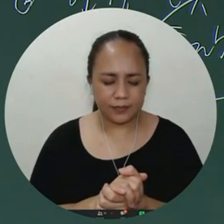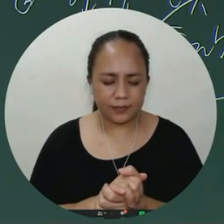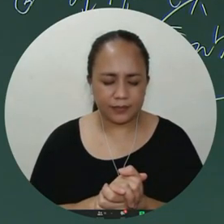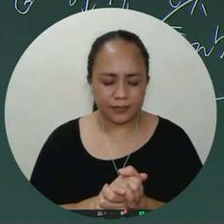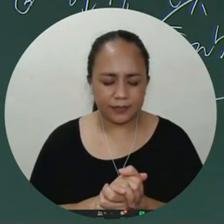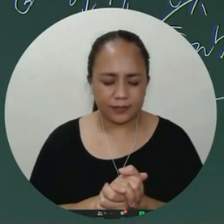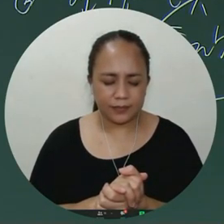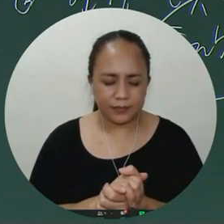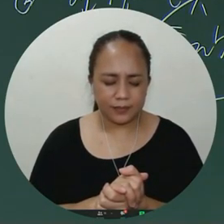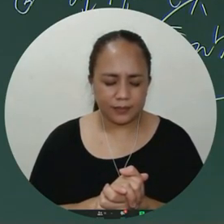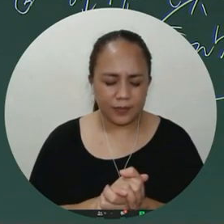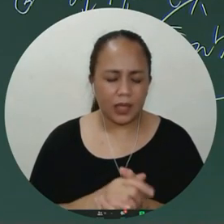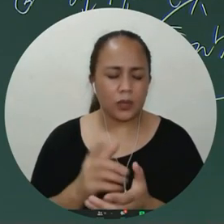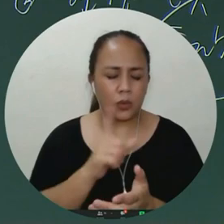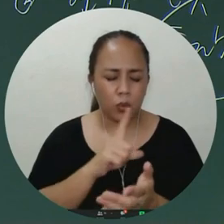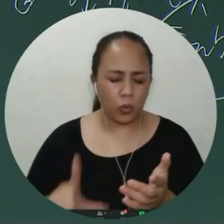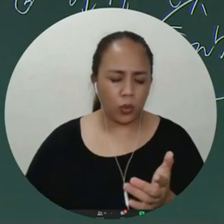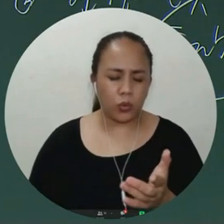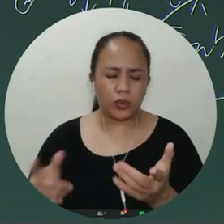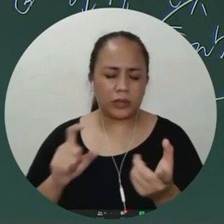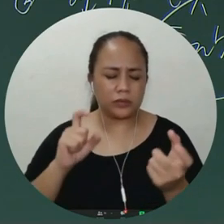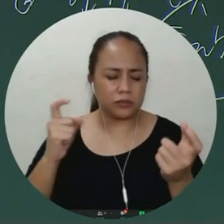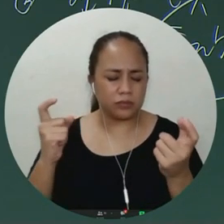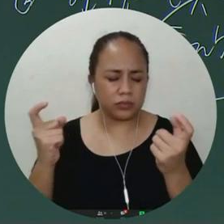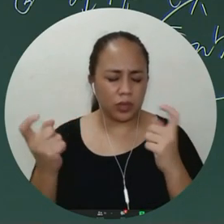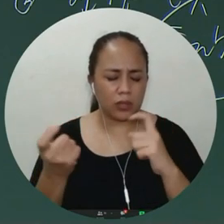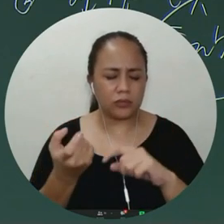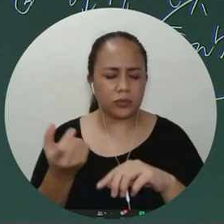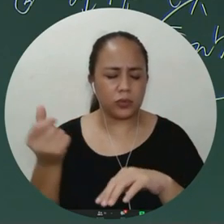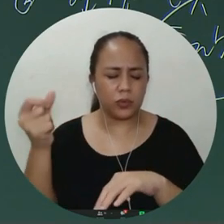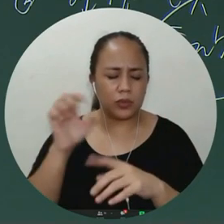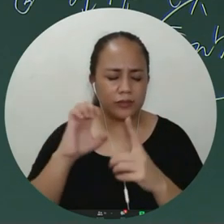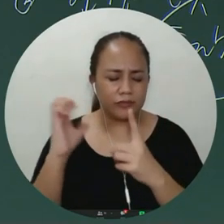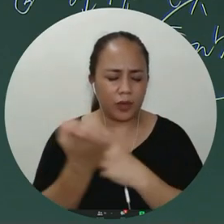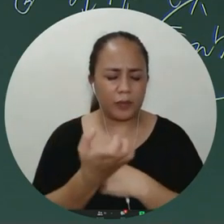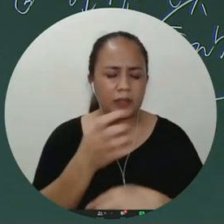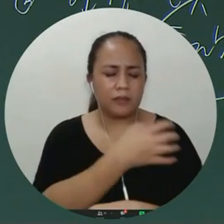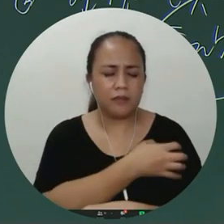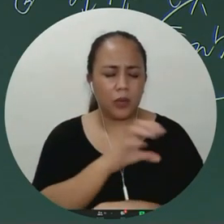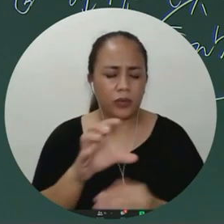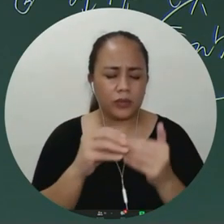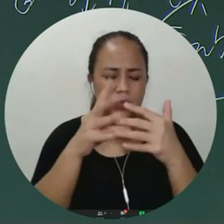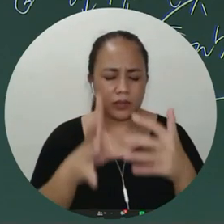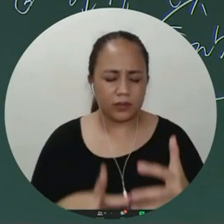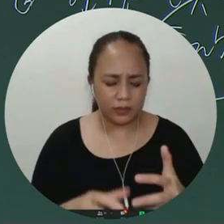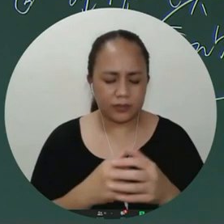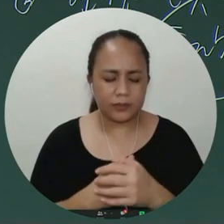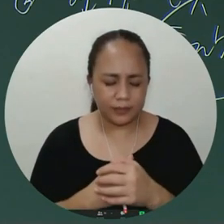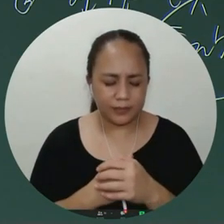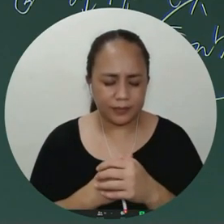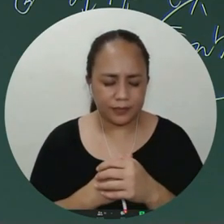하여 주옵소서. And Lord, may we all transcend and overcome our environments and become empowering leaders. 예수 이름 받들어